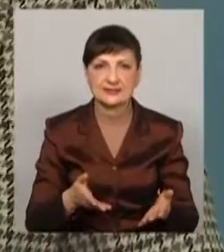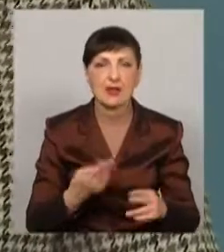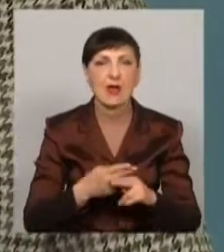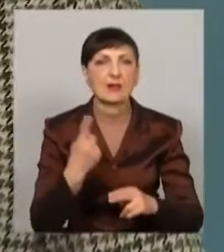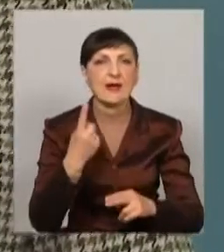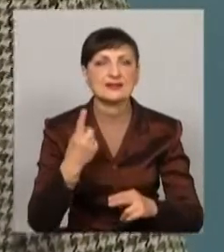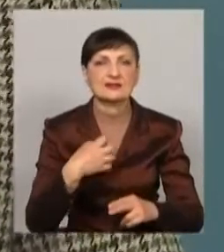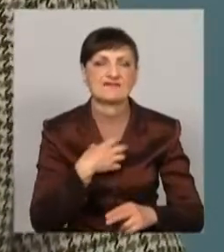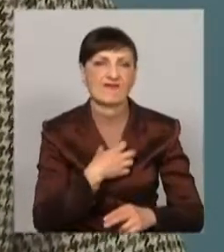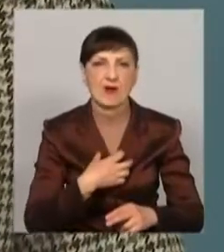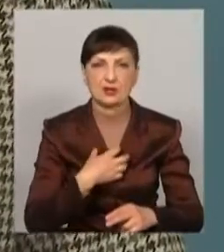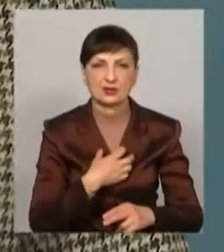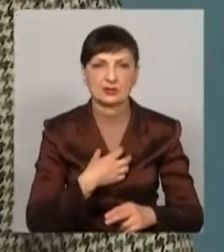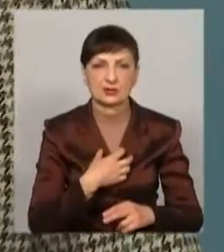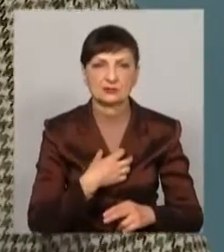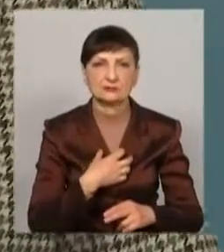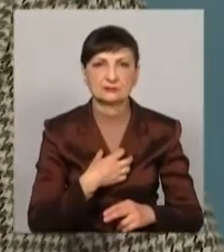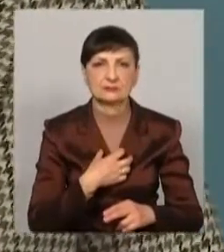один из краеугольных камней